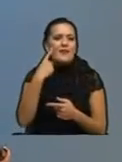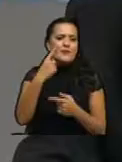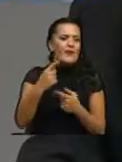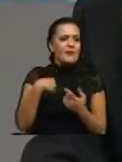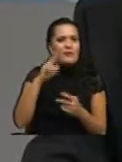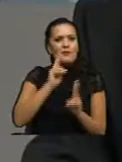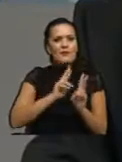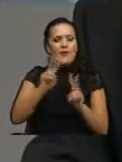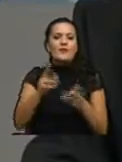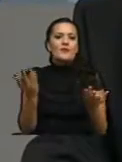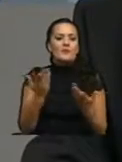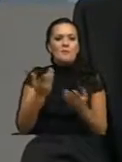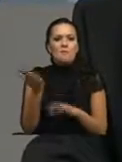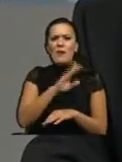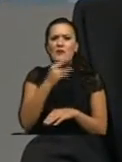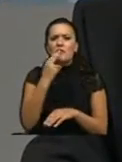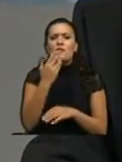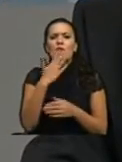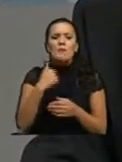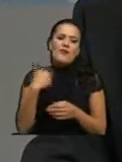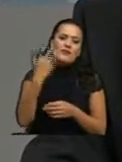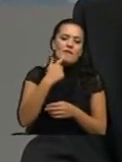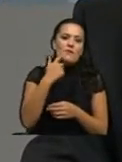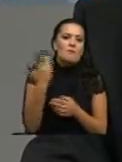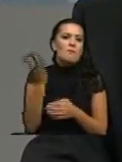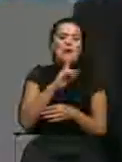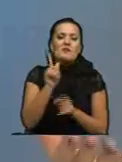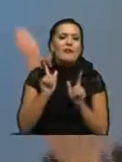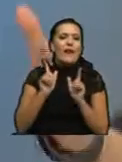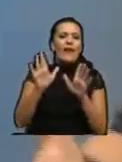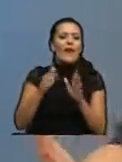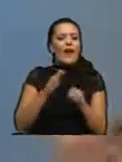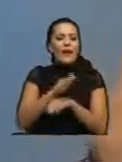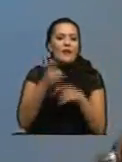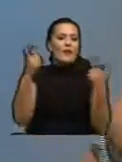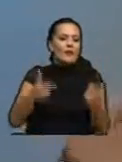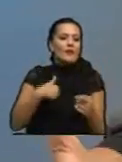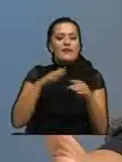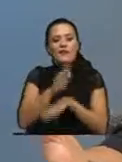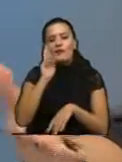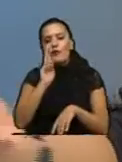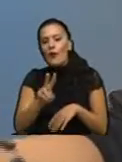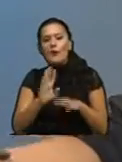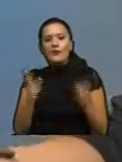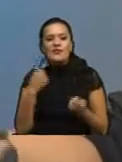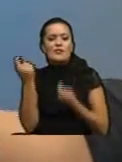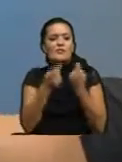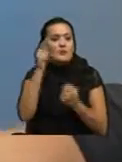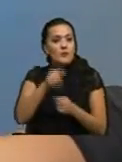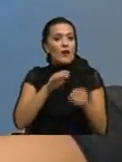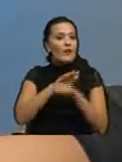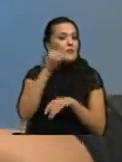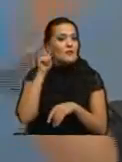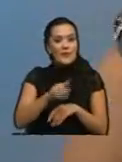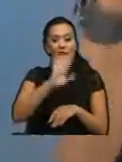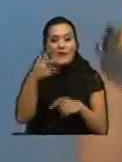hani başka sözü yok ben şarkı söylerim. Başka bir şeyde lüzum yok. Hayat ortada yaşadık gördük. İşimiz de bu